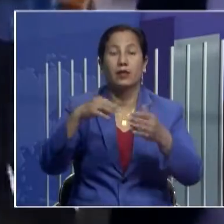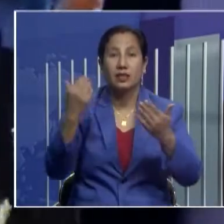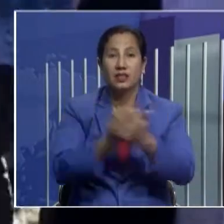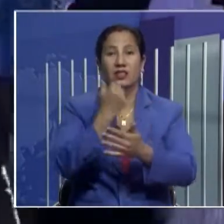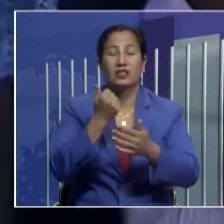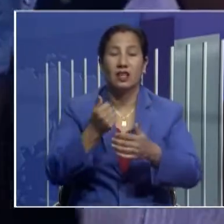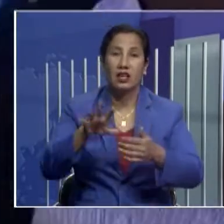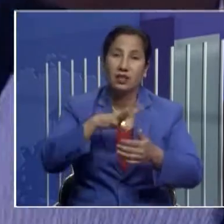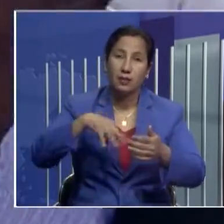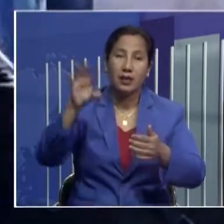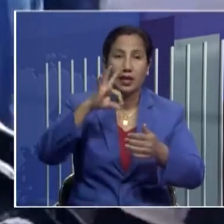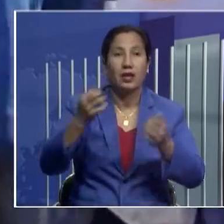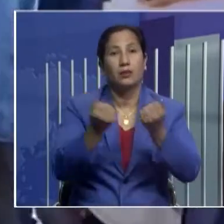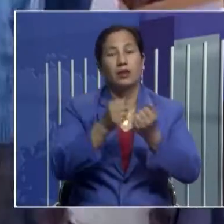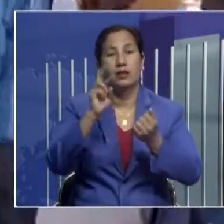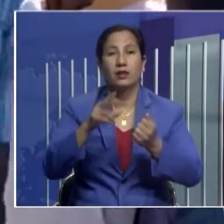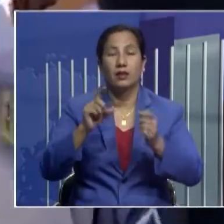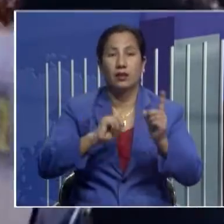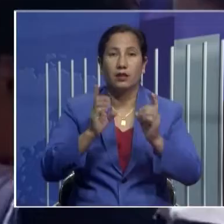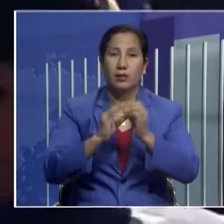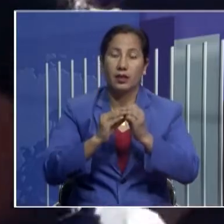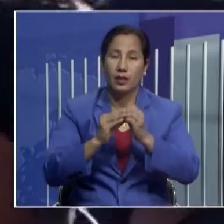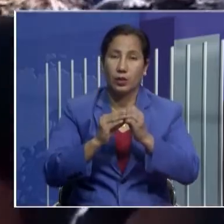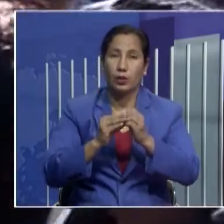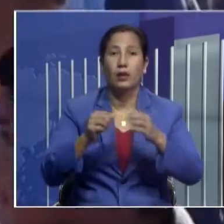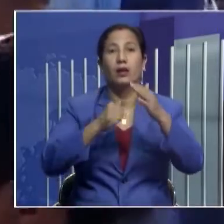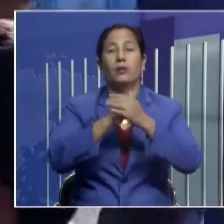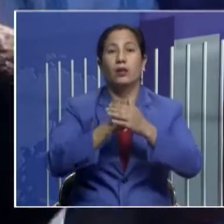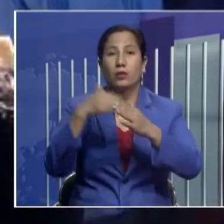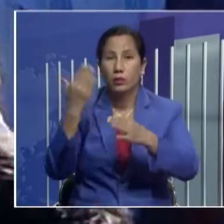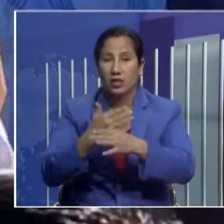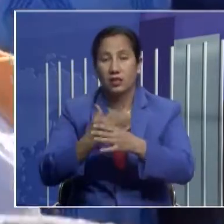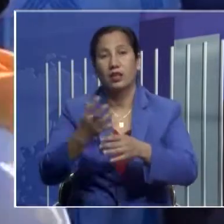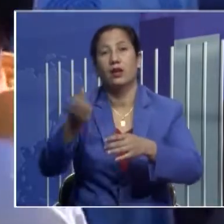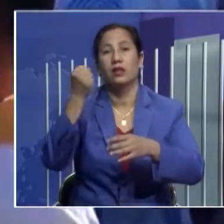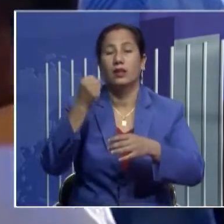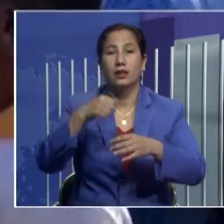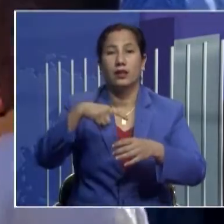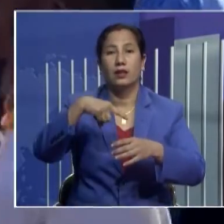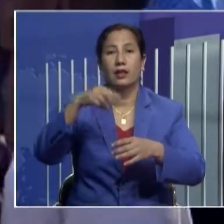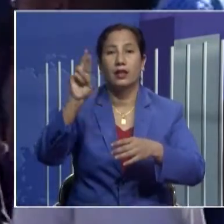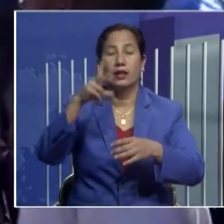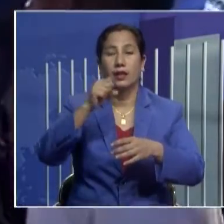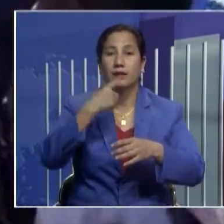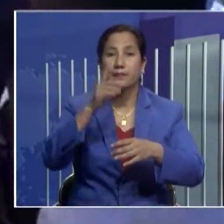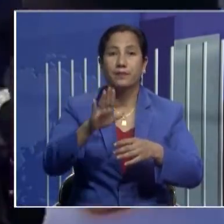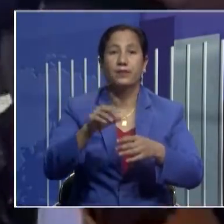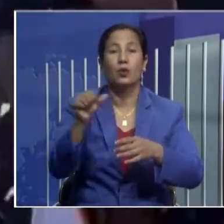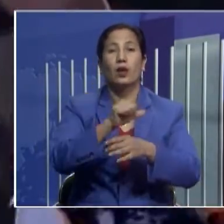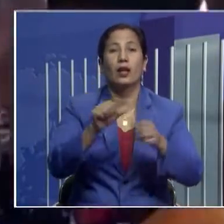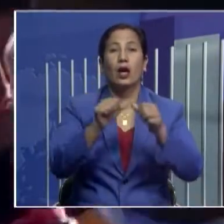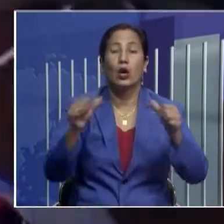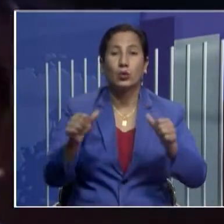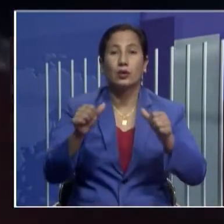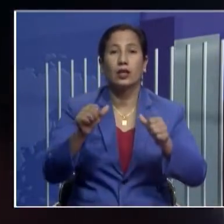वित्तीय संस्था लगायतका कार्यालय बन्द रहने नगरपालिकाका निमित्त प्रमुख प्रशासकीय अधिकृत नारायण बहादुर चन्दले जानकारी दिनुभयो। उहाँका